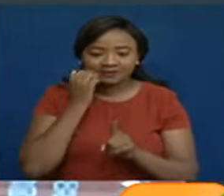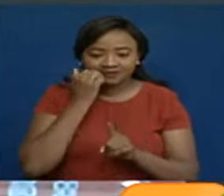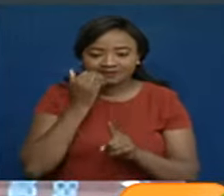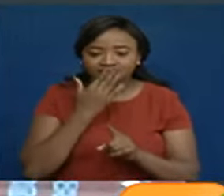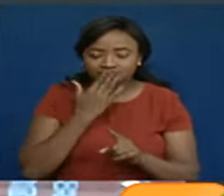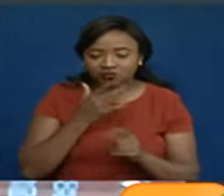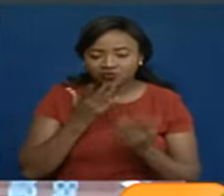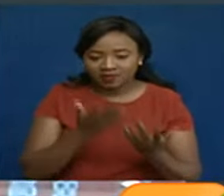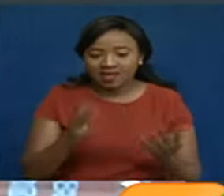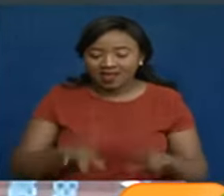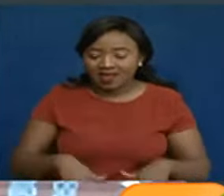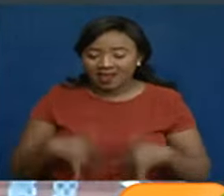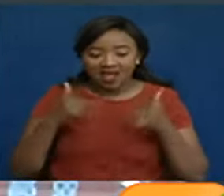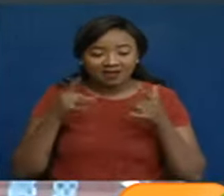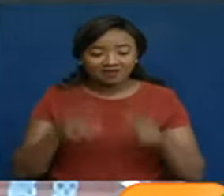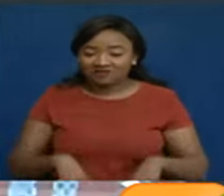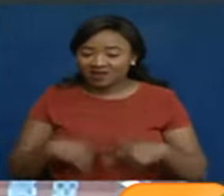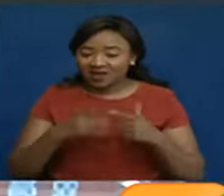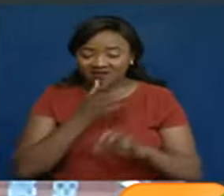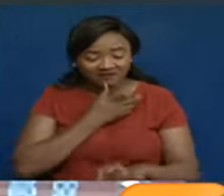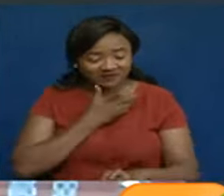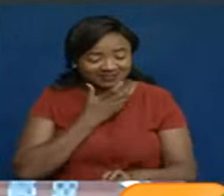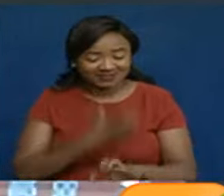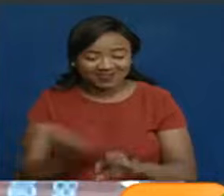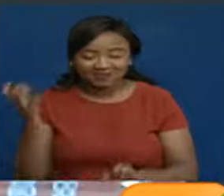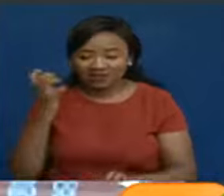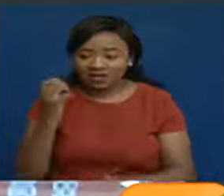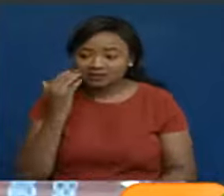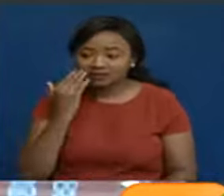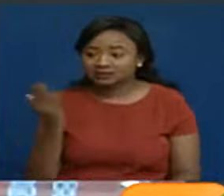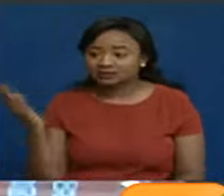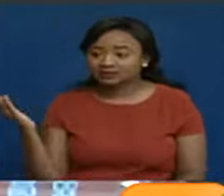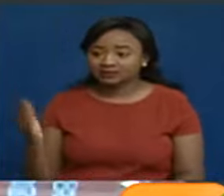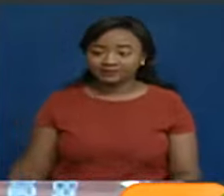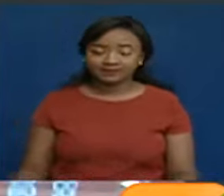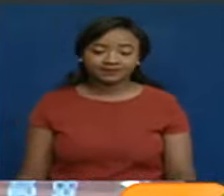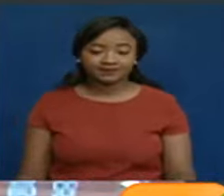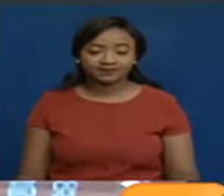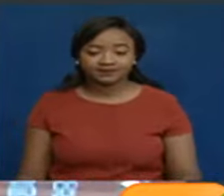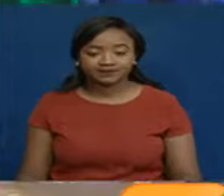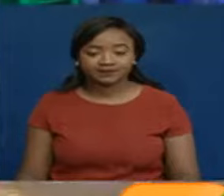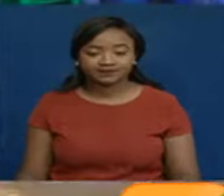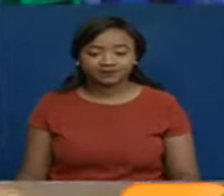hali ngumu ya maisha. Francis Mtalaki na maelezo zaidi kutoka huko Mombasa.